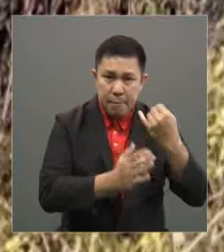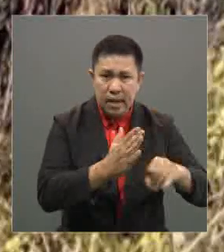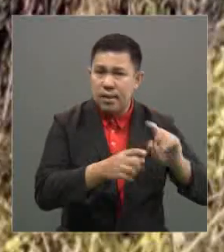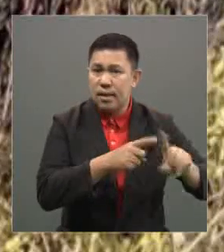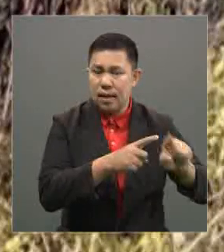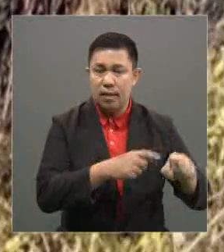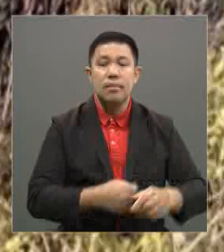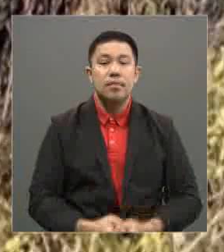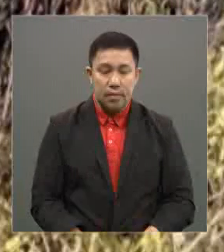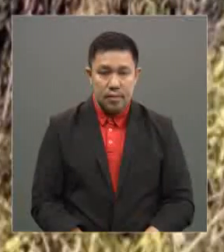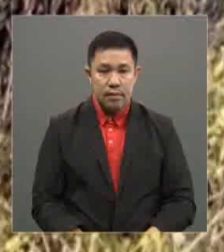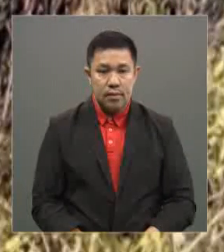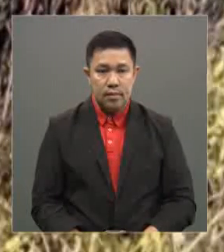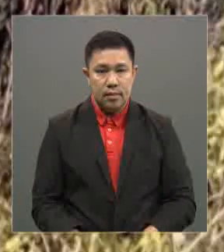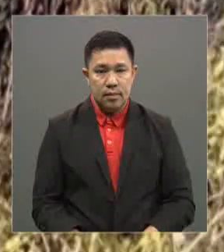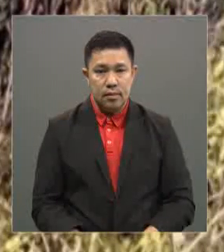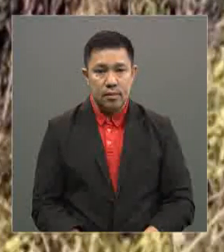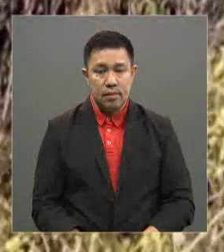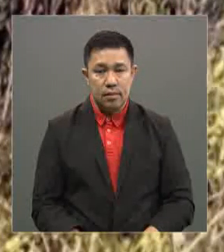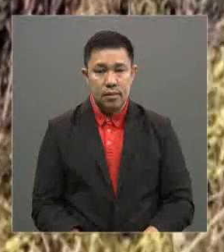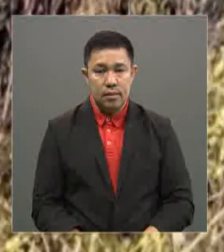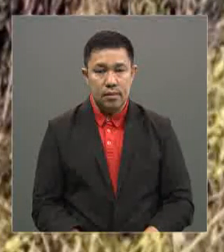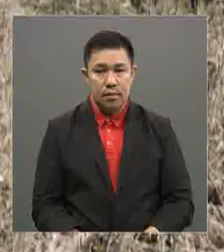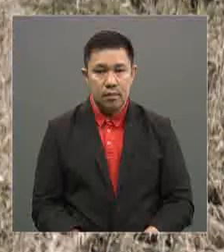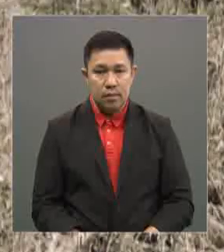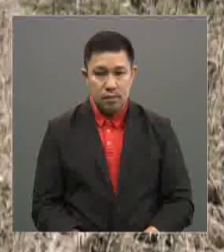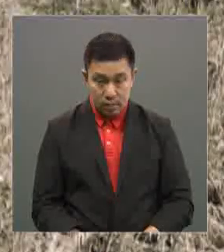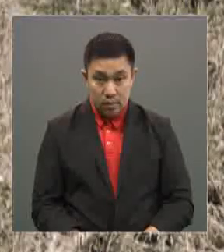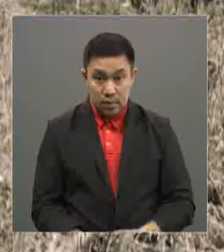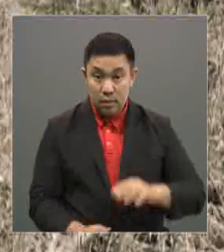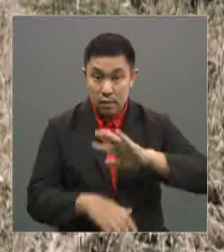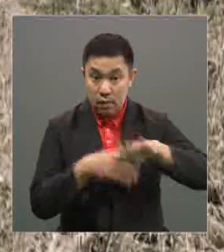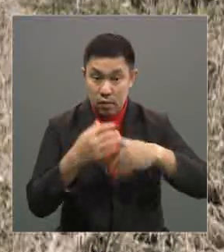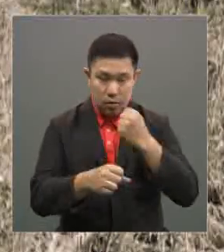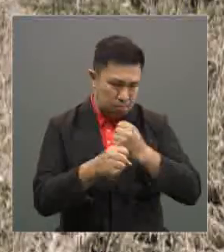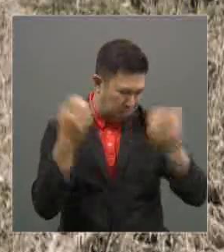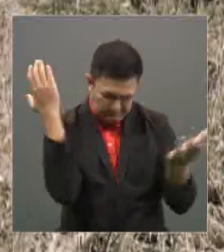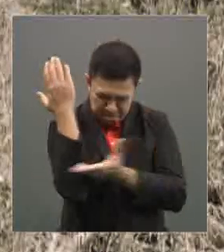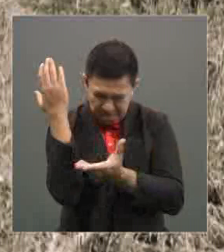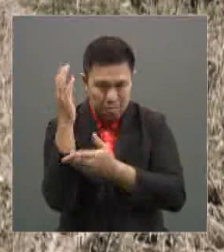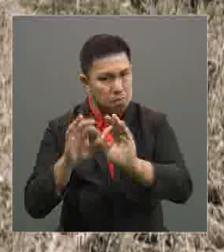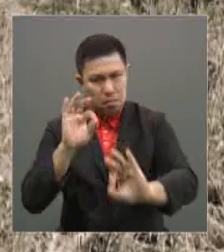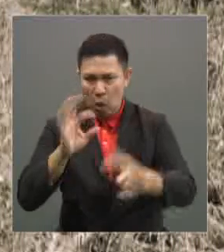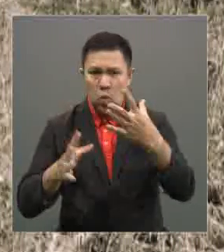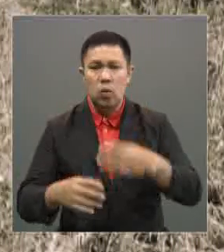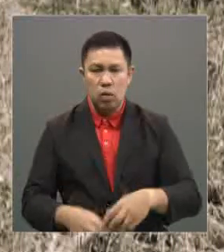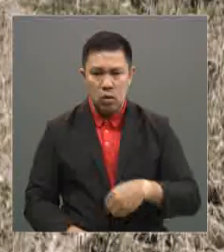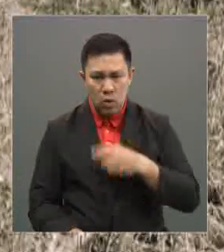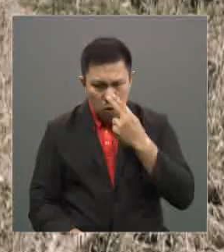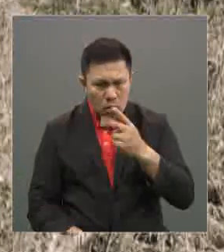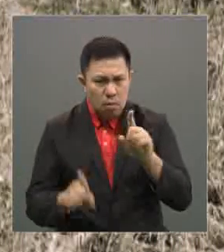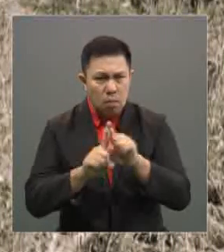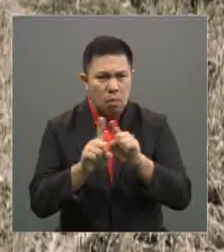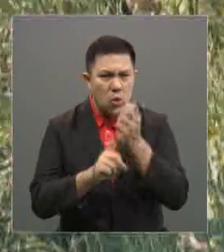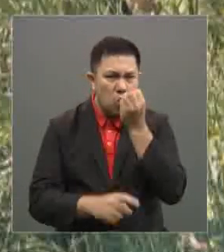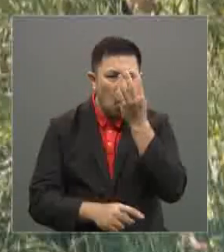ผิดมาดำเนินคดีนี่ค่ะตัดมาเป็นช่อๆทั้งหมดนี่คือเจ้าหน้าที่เอาไปทำลายนะคะอืดูเผินๆนี่เหมือนช่อดอกไม้